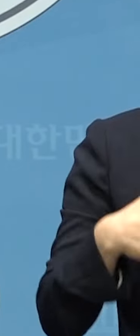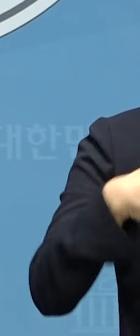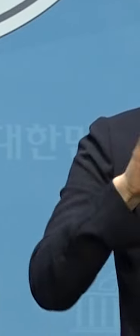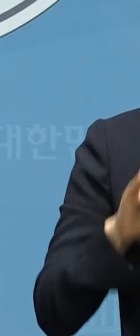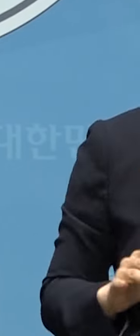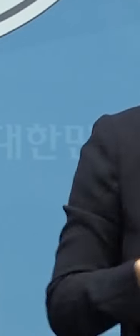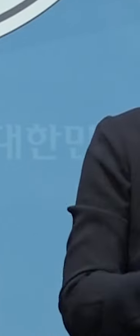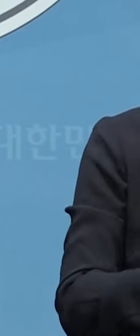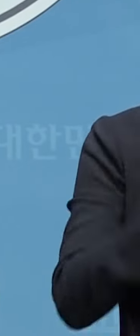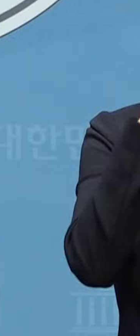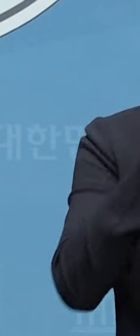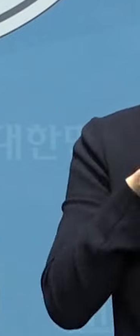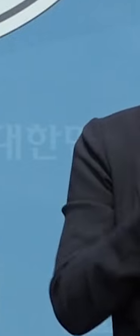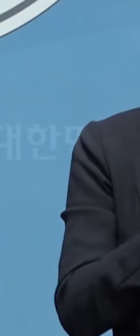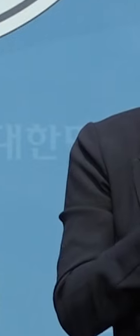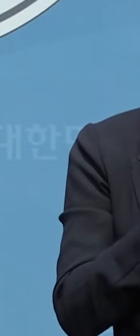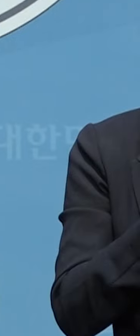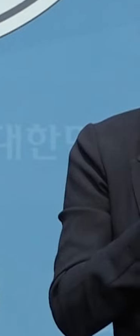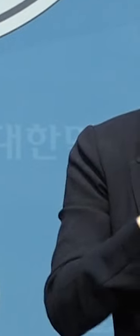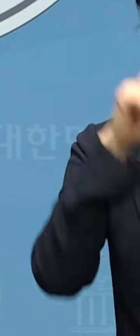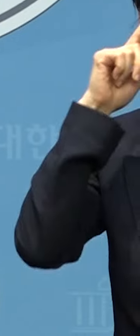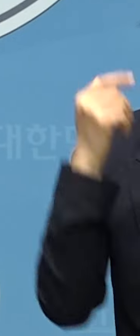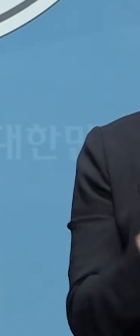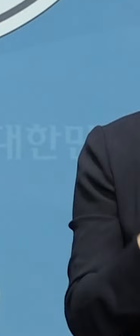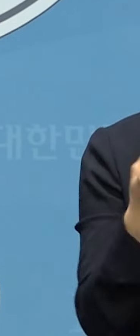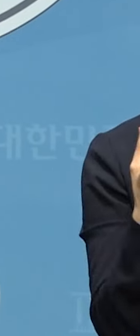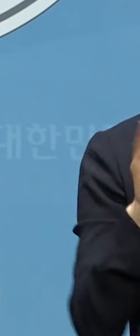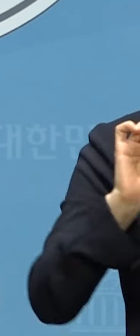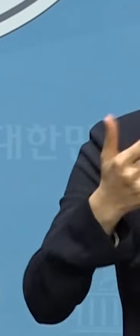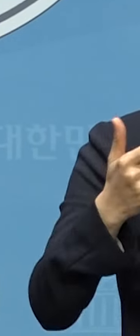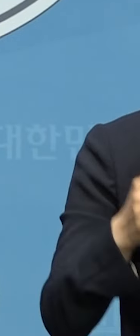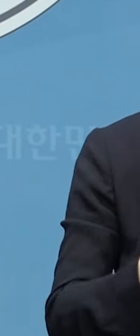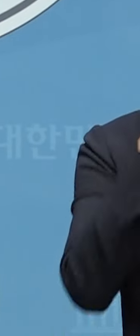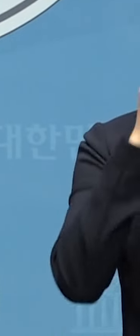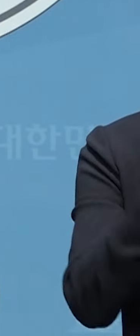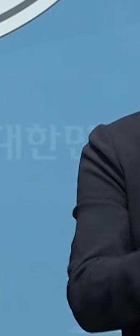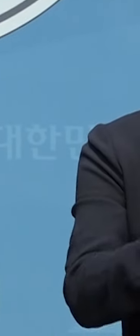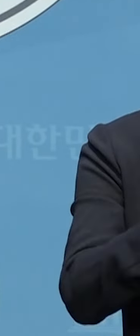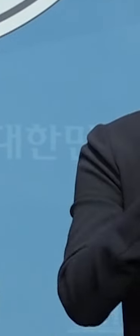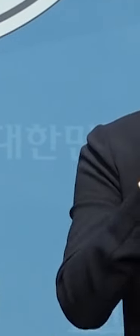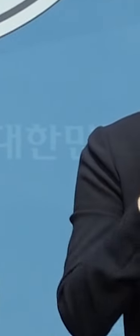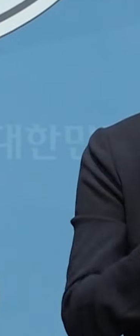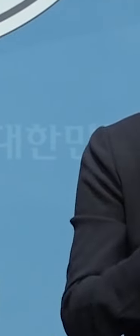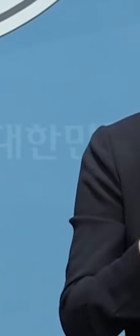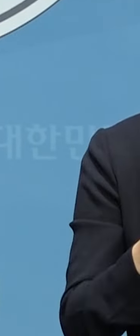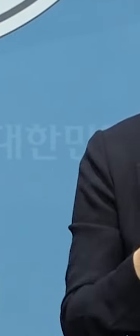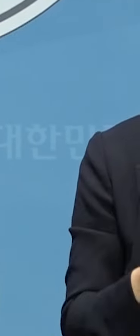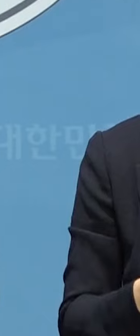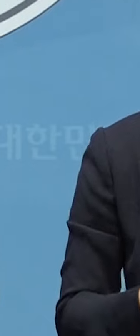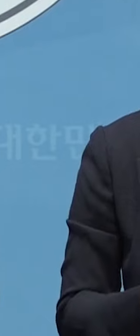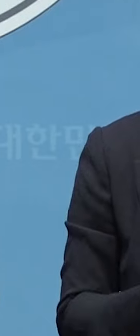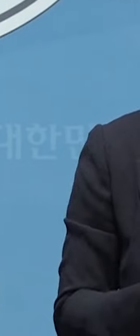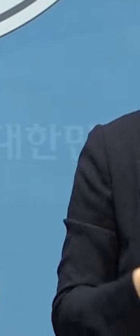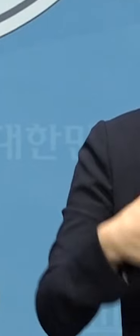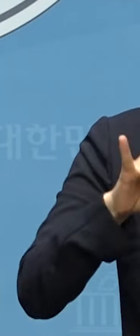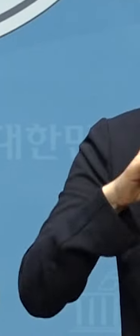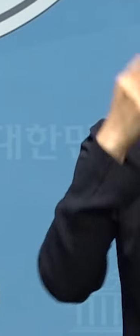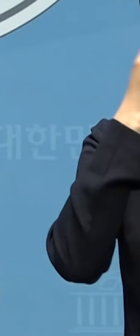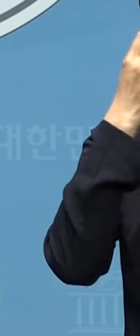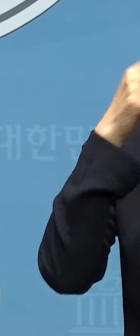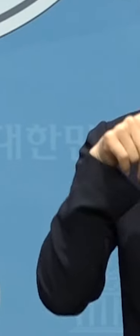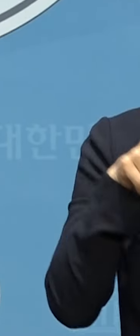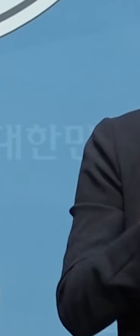수사회 김종현 반대한다 입틀막 대통령실 졸속 기전 최병 수사외압